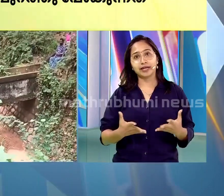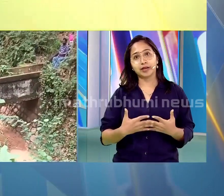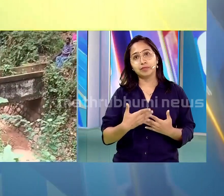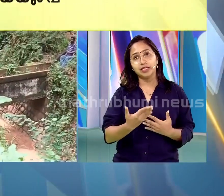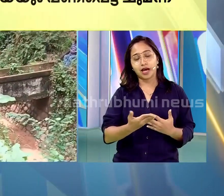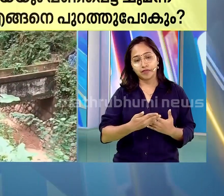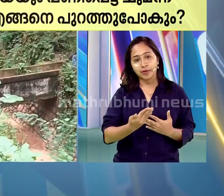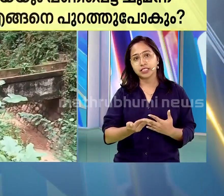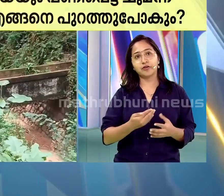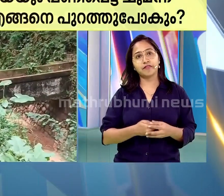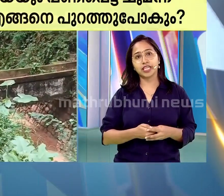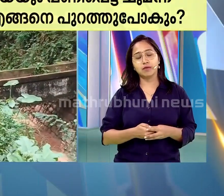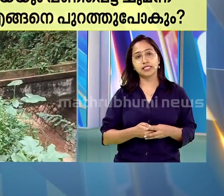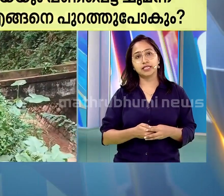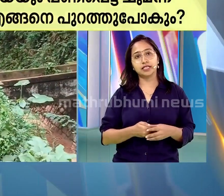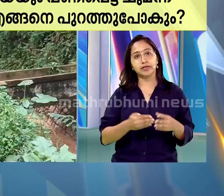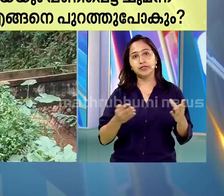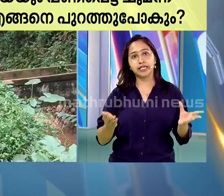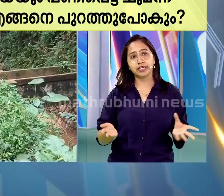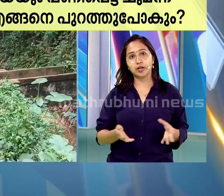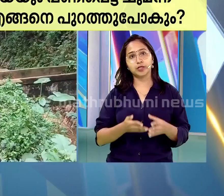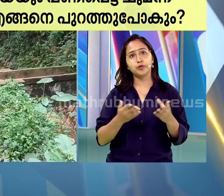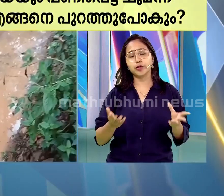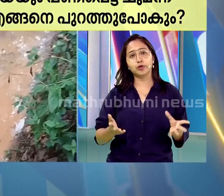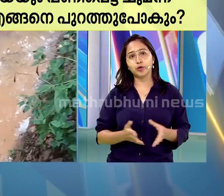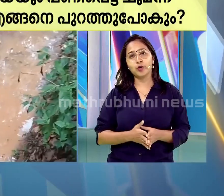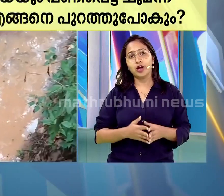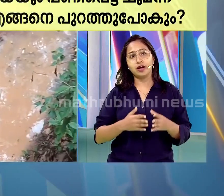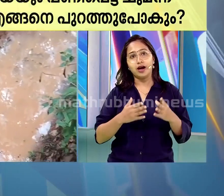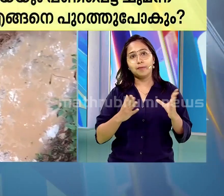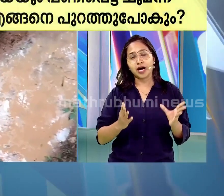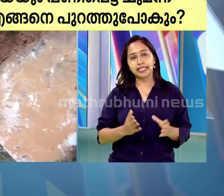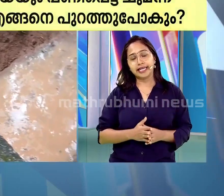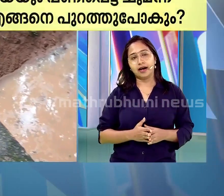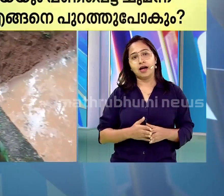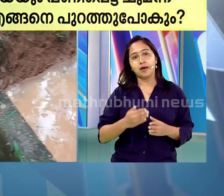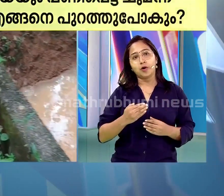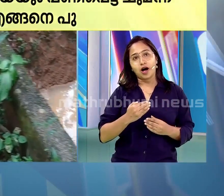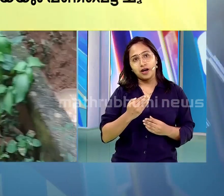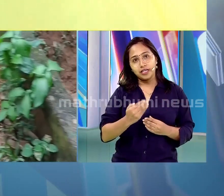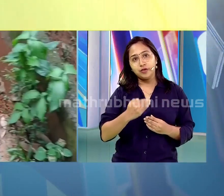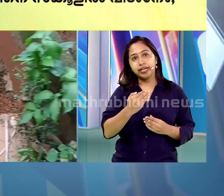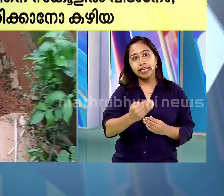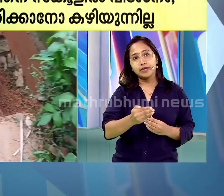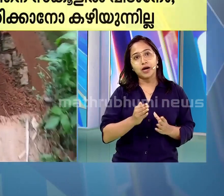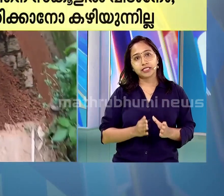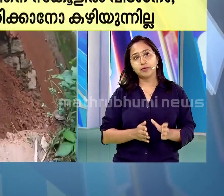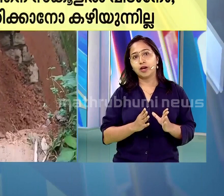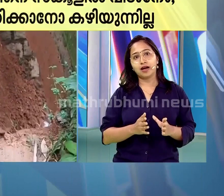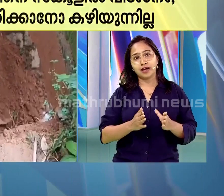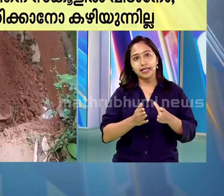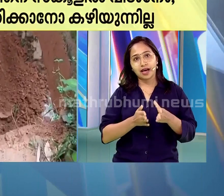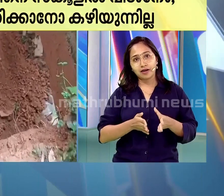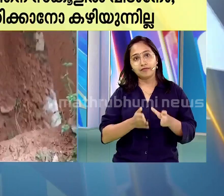പെട്ടെന്ന് കാരണം അവർ മാത്രമാണ് അവിടെ താമസിക്കുന്നത് മറ്റ് വീട്ടുകാരോ മറ്റ് കുടുംബങ്ങളൊന്നോ ആ ഭാഗത്തില്ല അപ്പോൾ ആ ഈ ഒരു വീട്ടിലേക്ക്